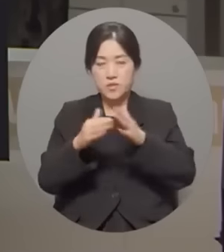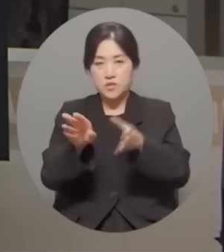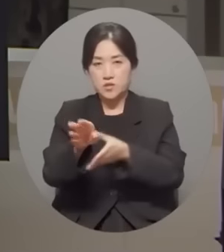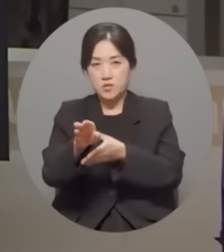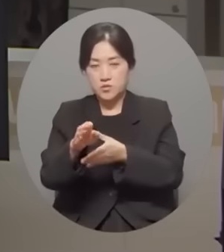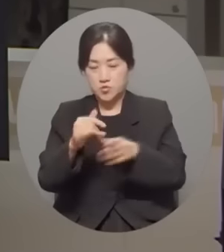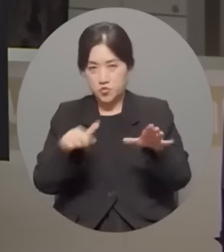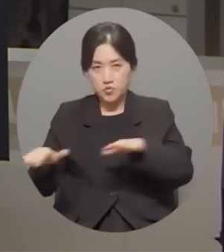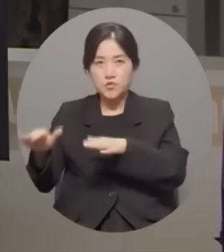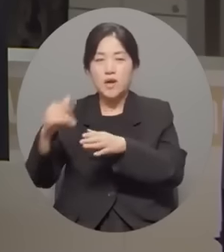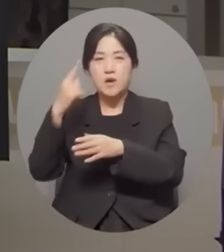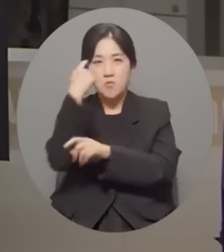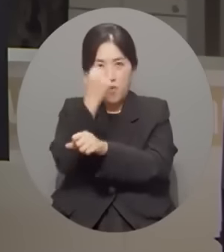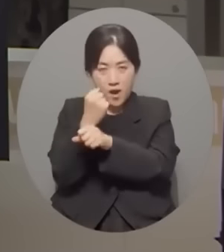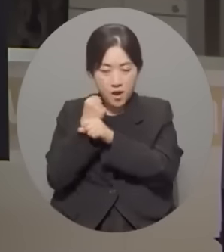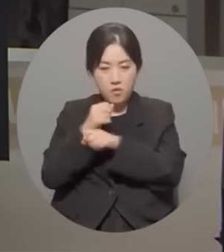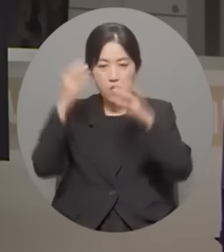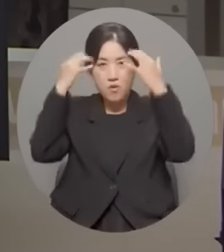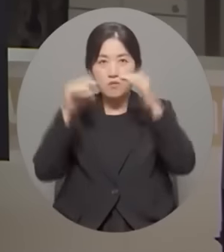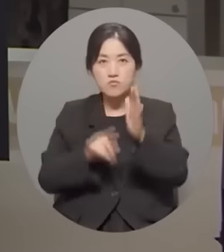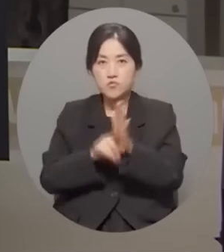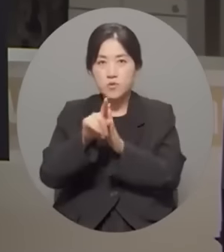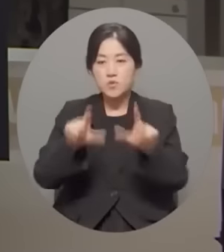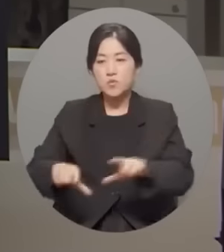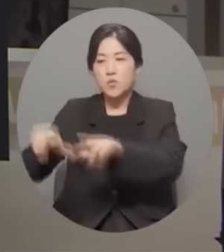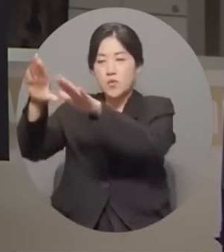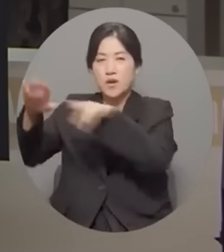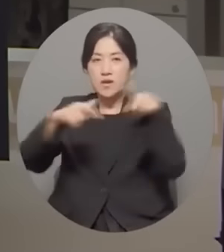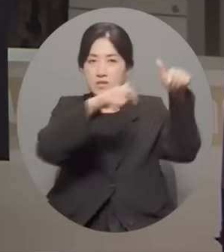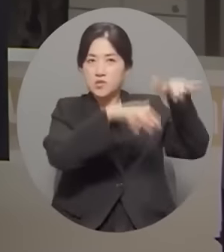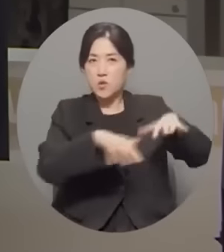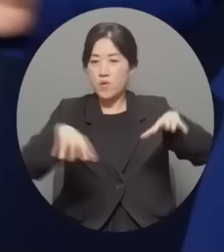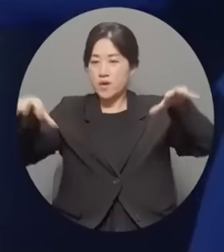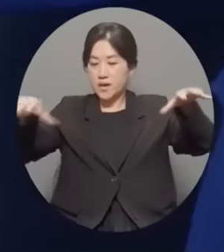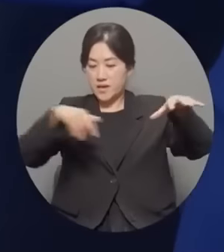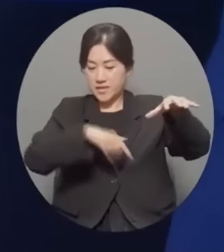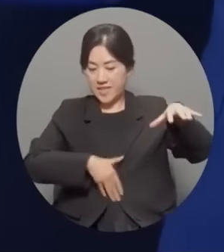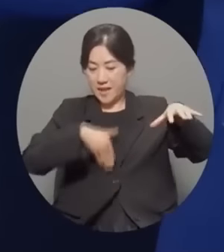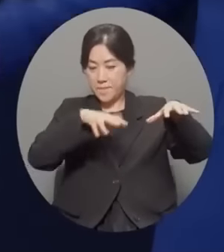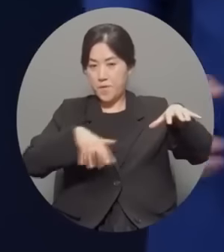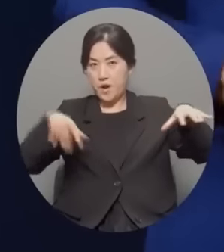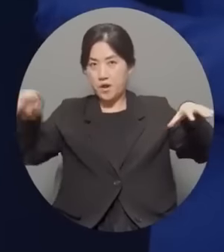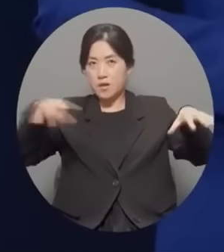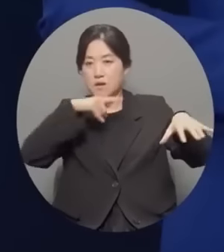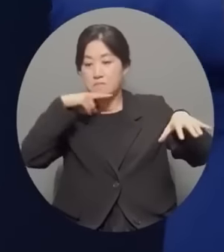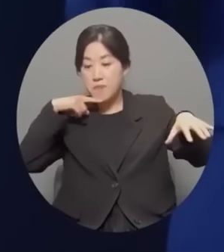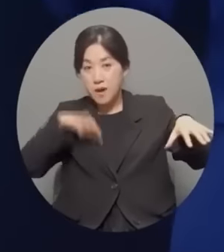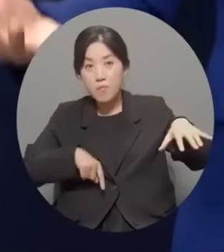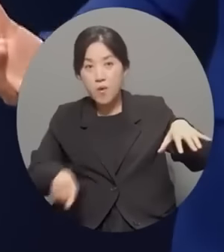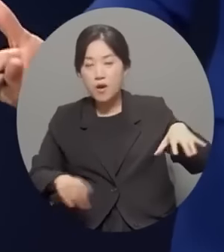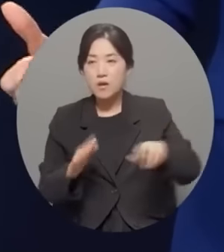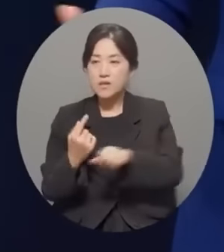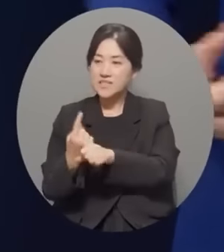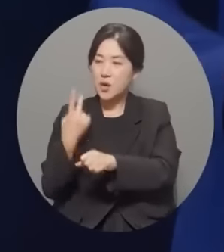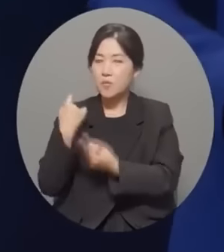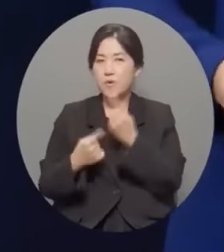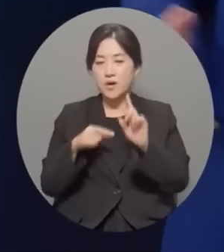국립수산과학원이 예측한 올여름 수온인데요. 동해와 서해, 남해가 붉은색으로 예년보다